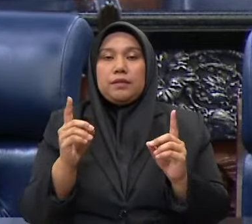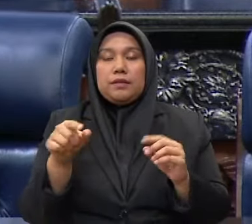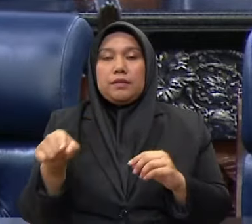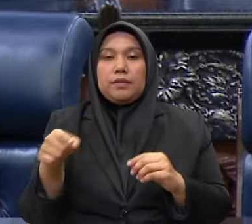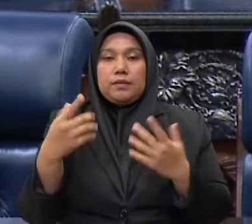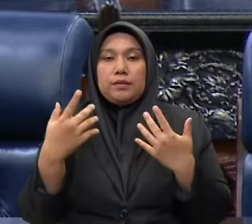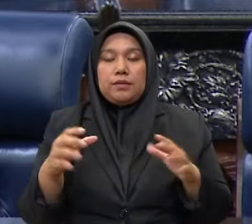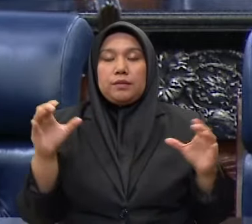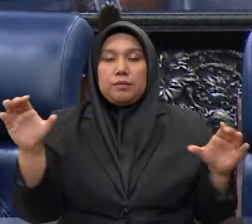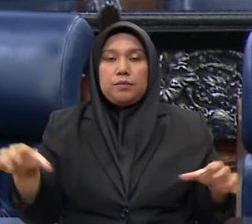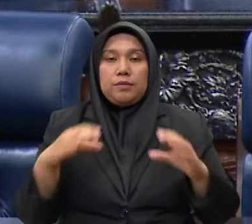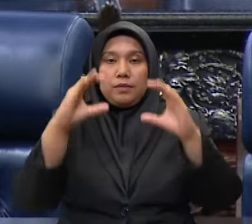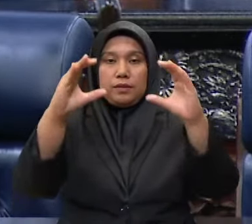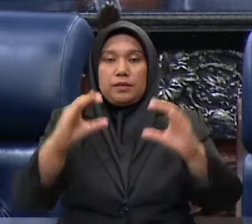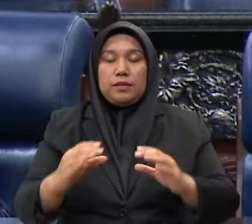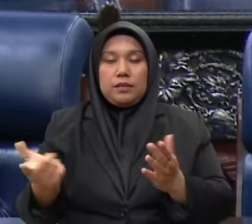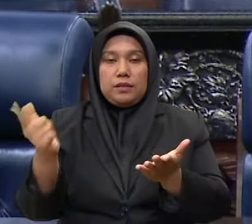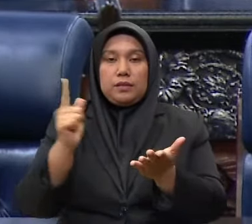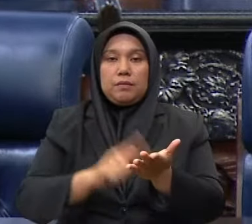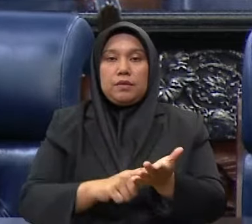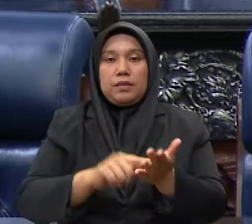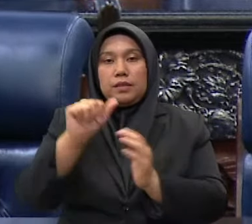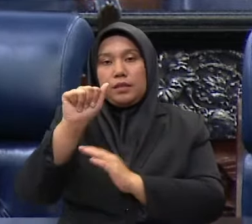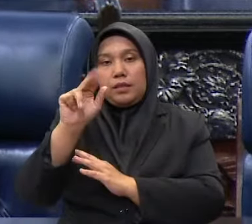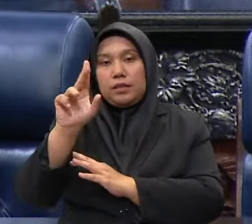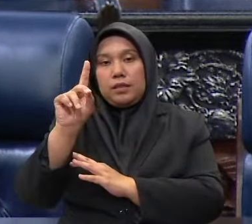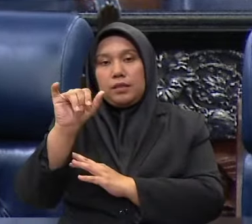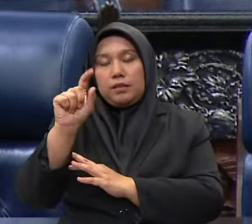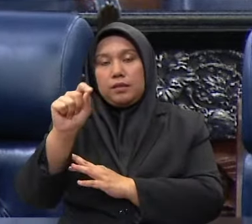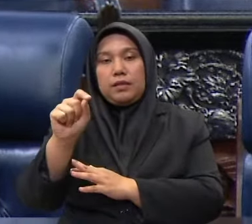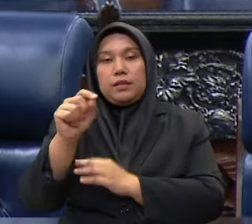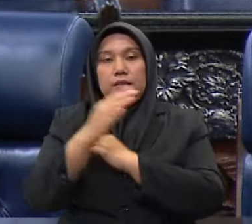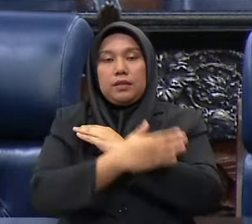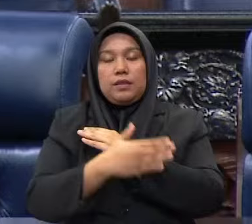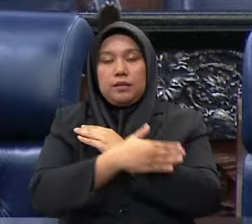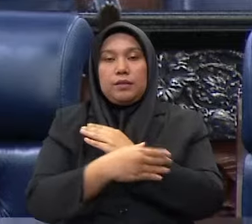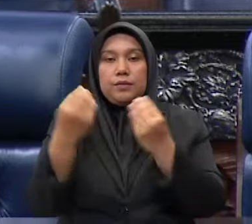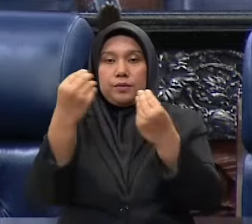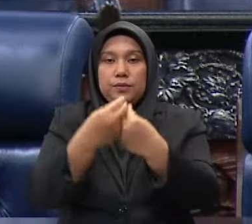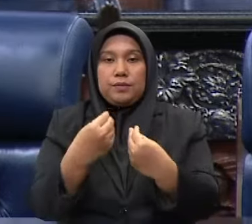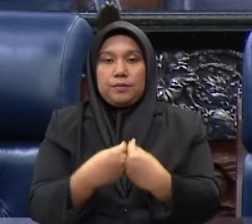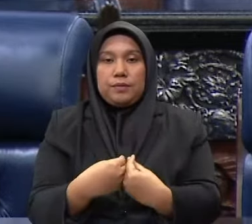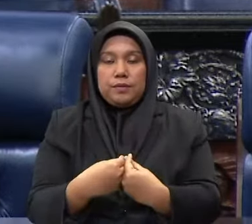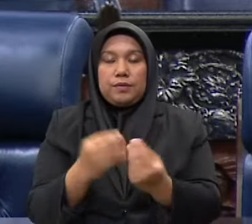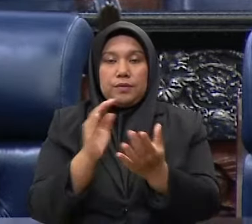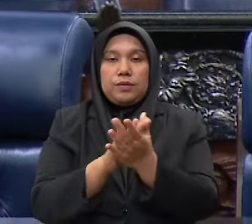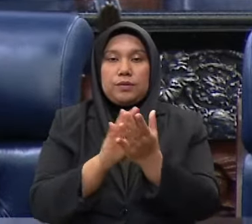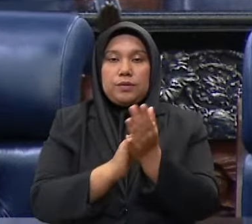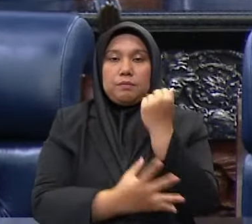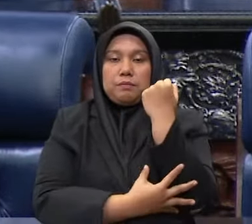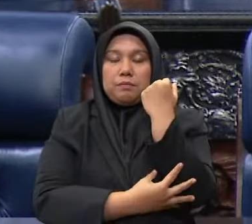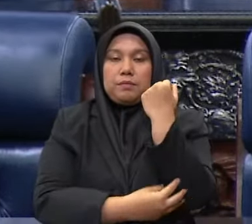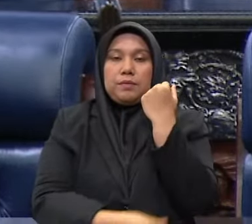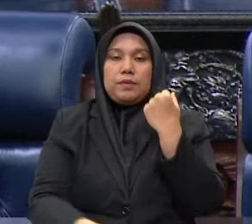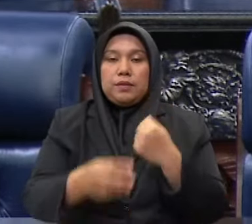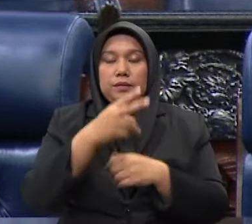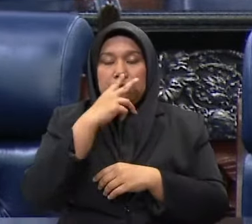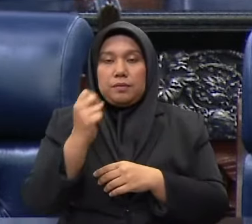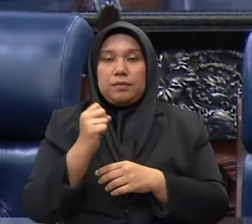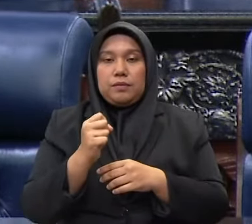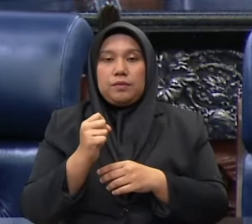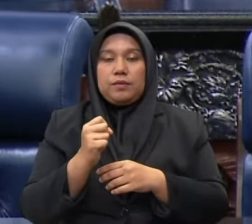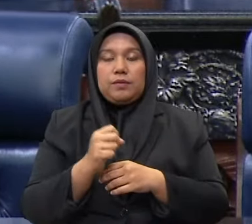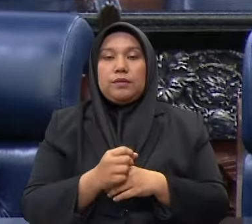proseding berkaitan dengan laporan audit negara bagaimana jumlah sekolah da ini terus meningkat tahun lepas saja